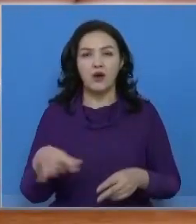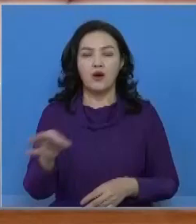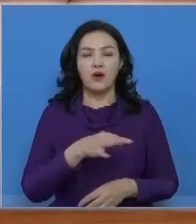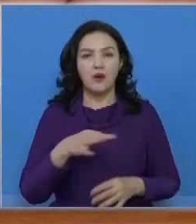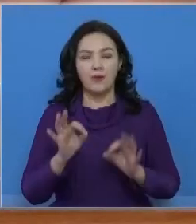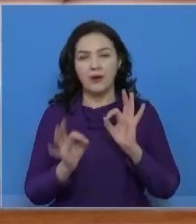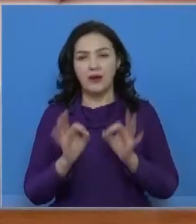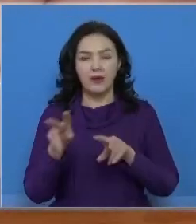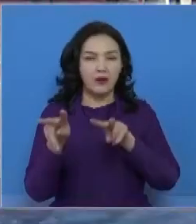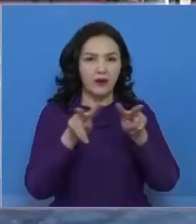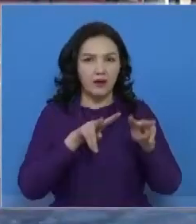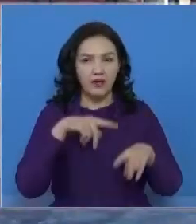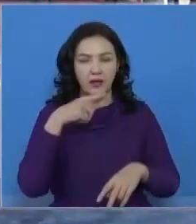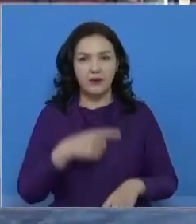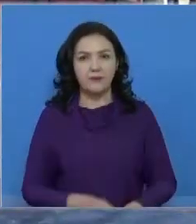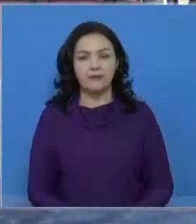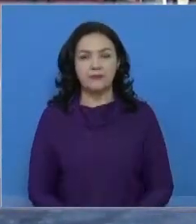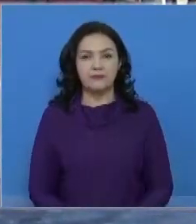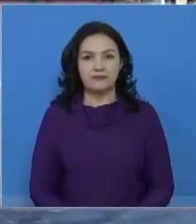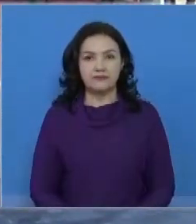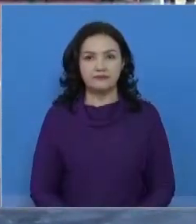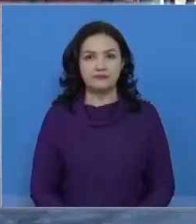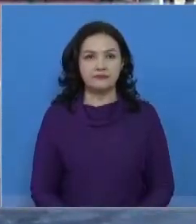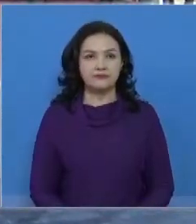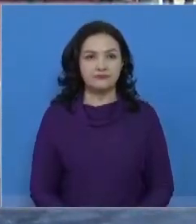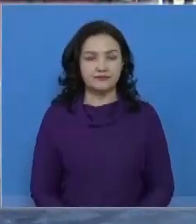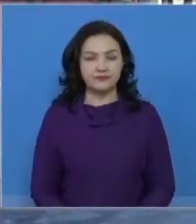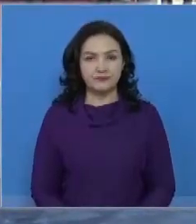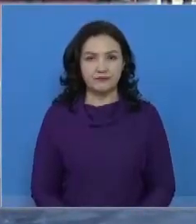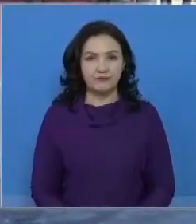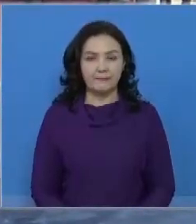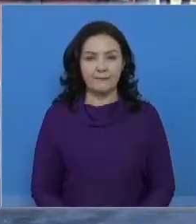жағдай тұрақты бақылауда дейді. Назерке Өтеген, Жансай Әбдікәрім, Самат Қалекенов, Ақтөбе телеарнасы.